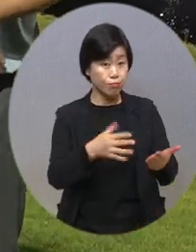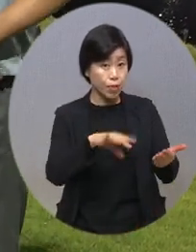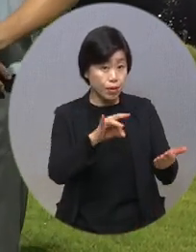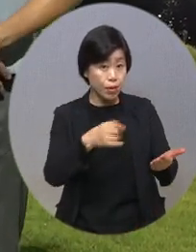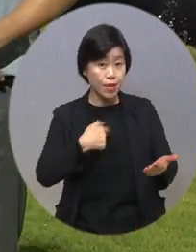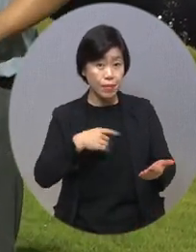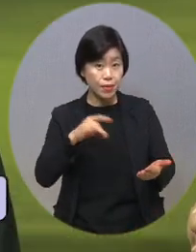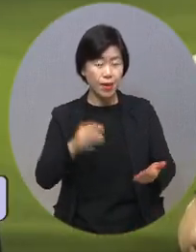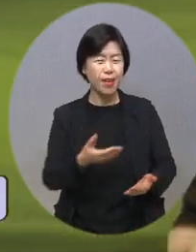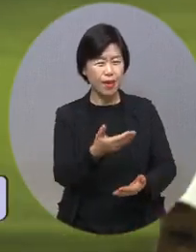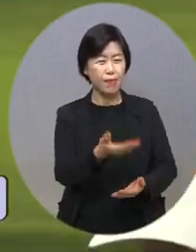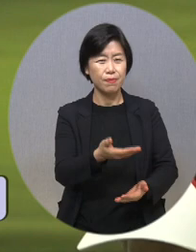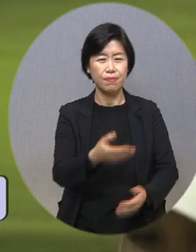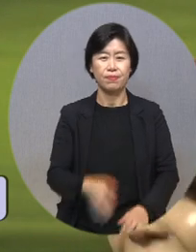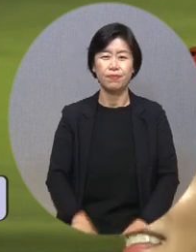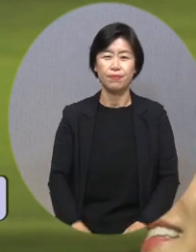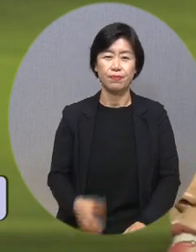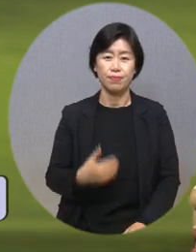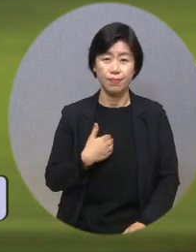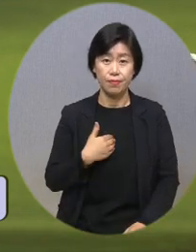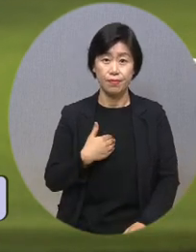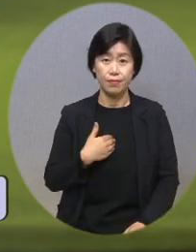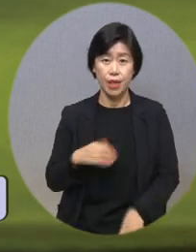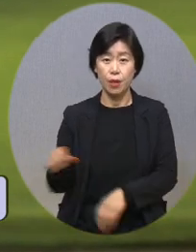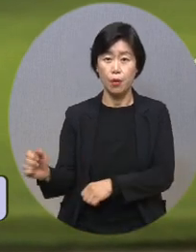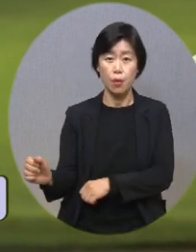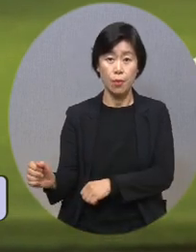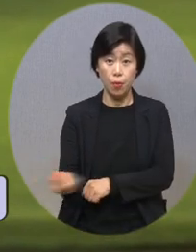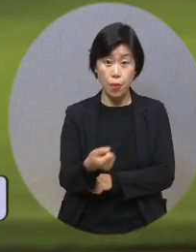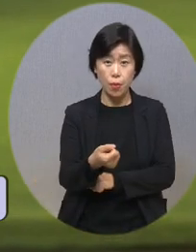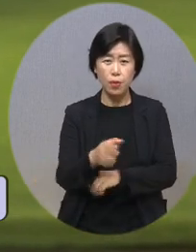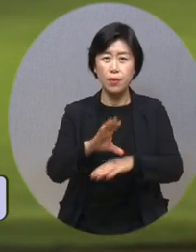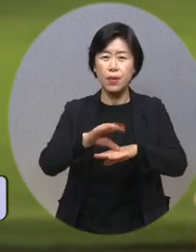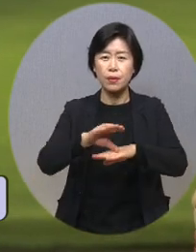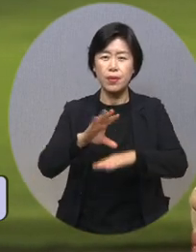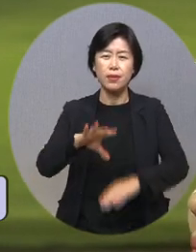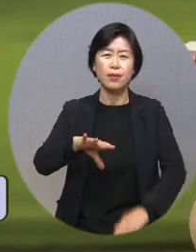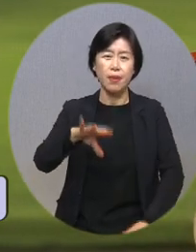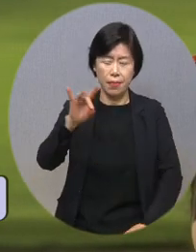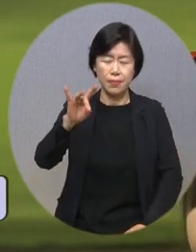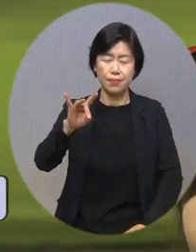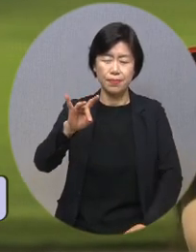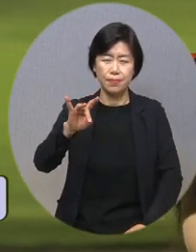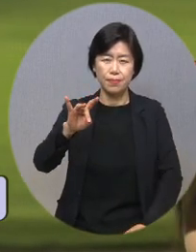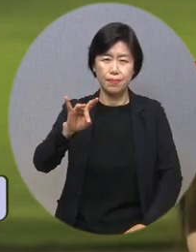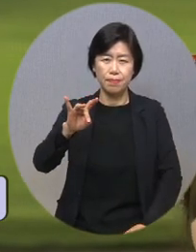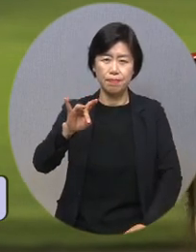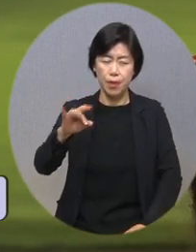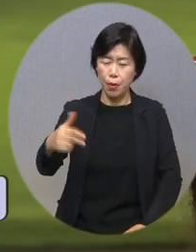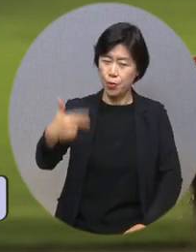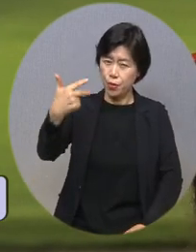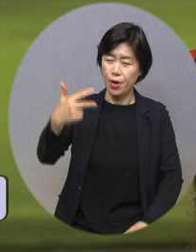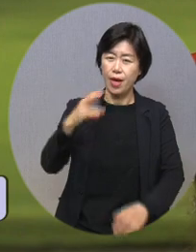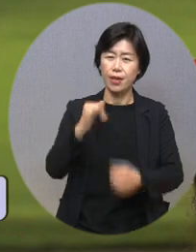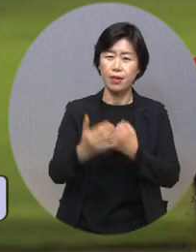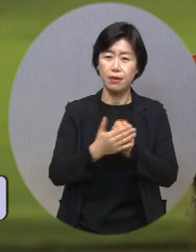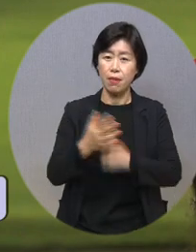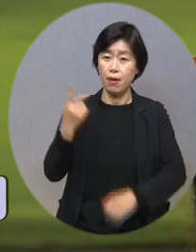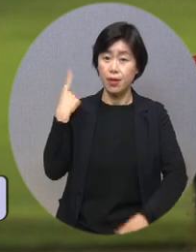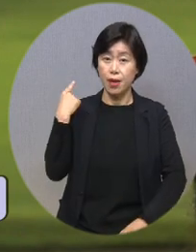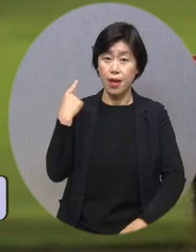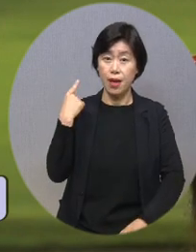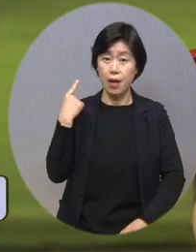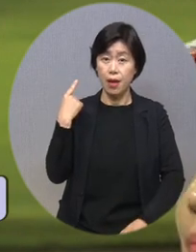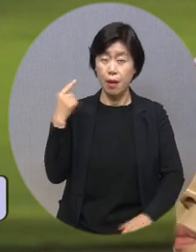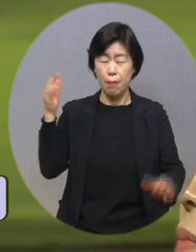형님. 아, 저는 우선 골프 방송에 처음으로, 네, 생애 처음으로 촬영을 해봤거든요. 근데